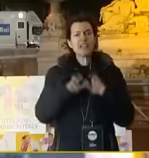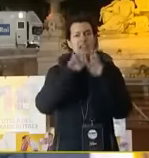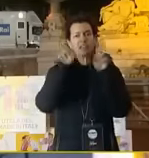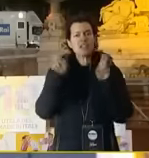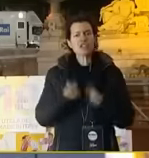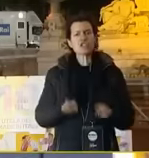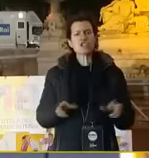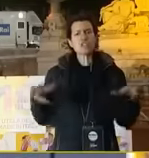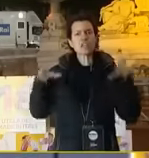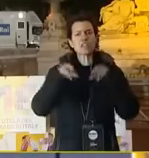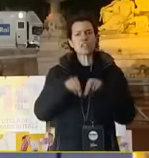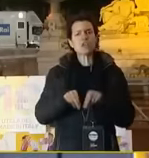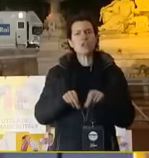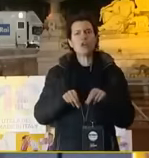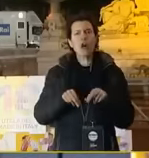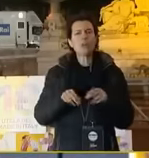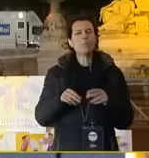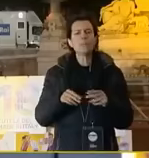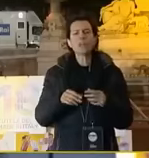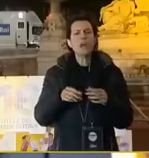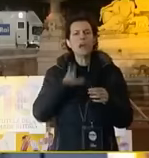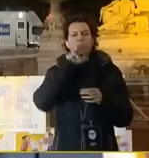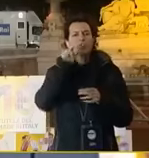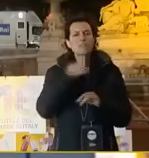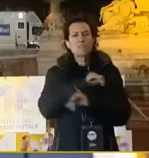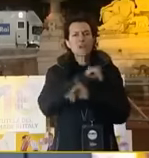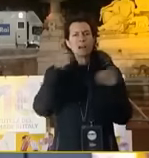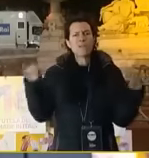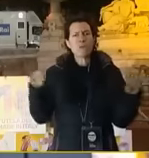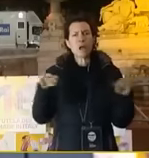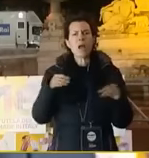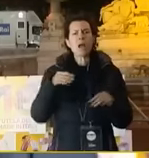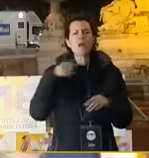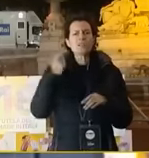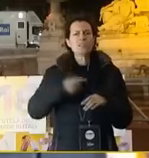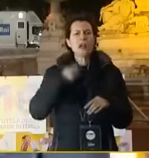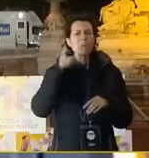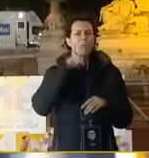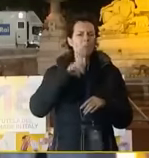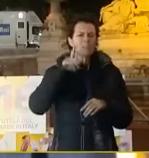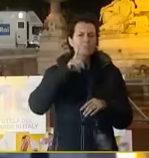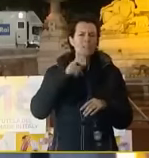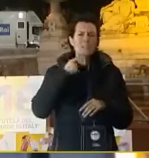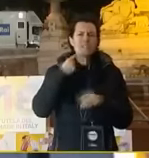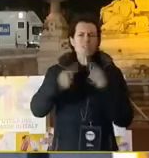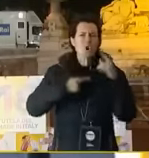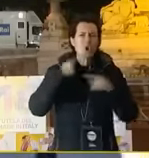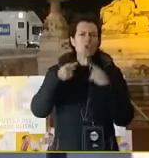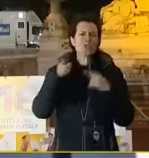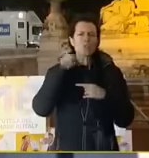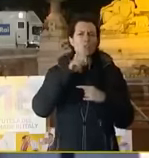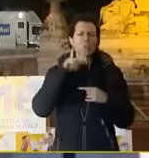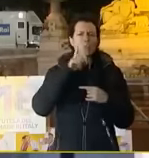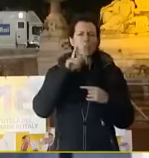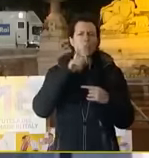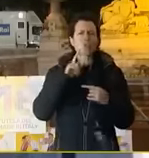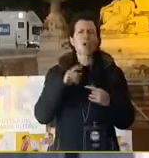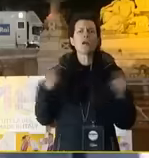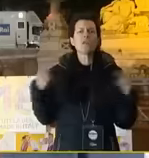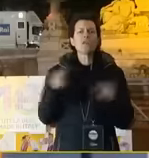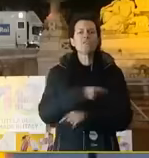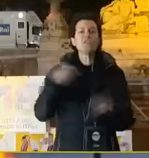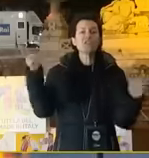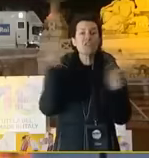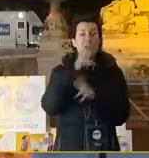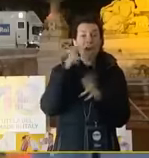sempre investire nelle fonti fossili quando un paese come l'Italia ha sole, moto ondoso, vento, acqua, è un paese stupendo